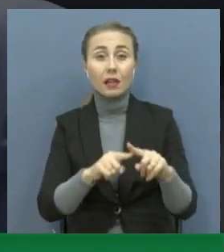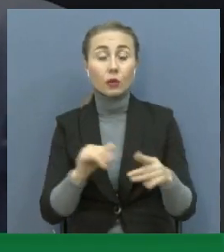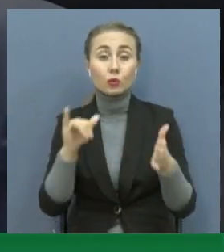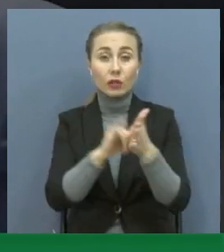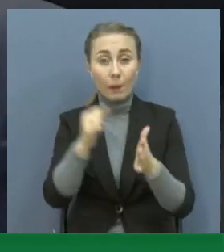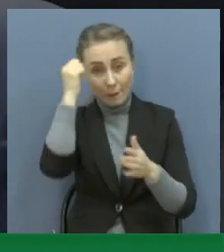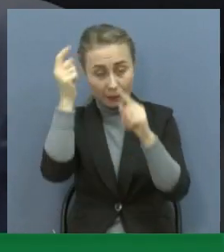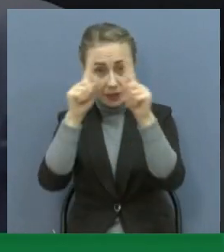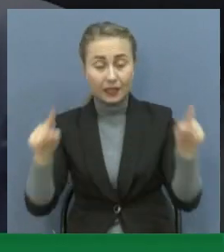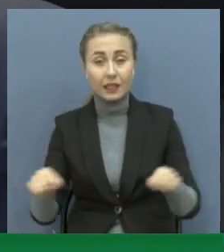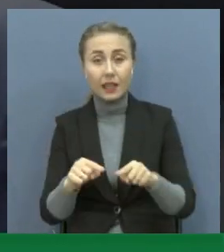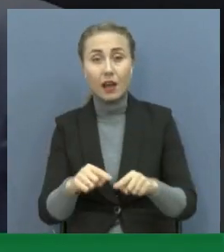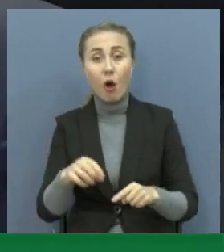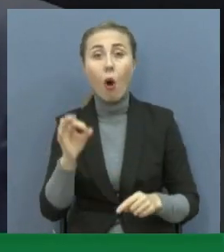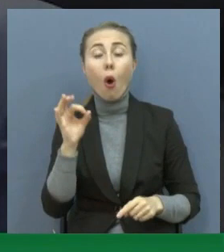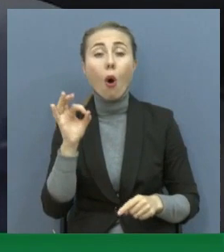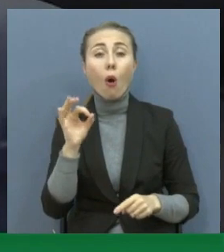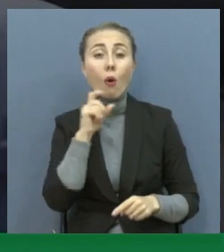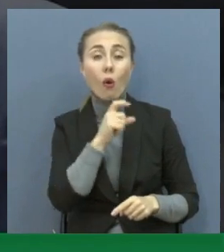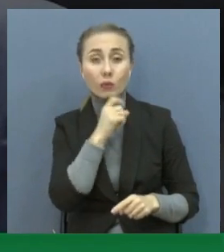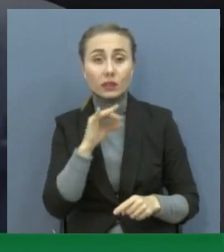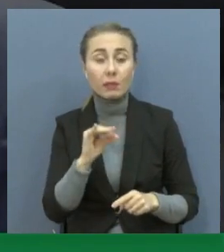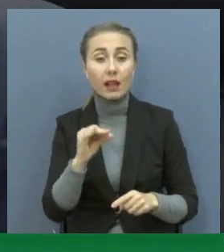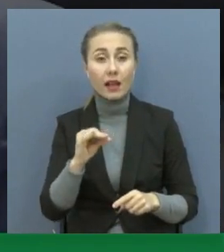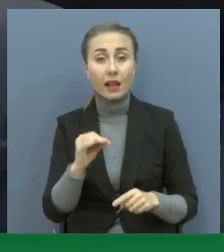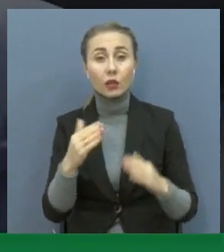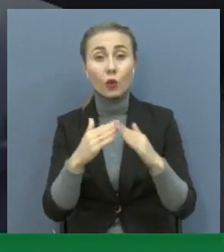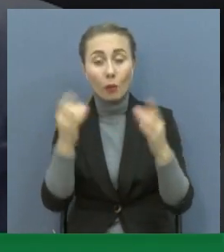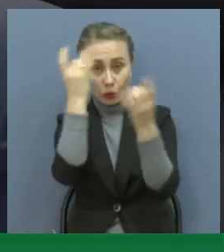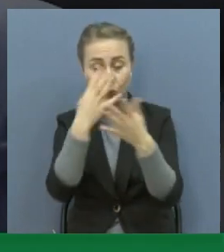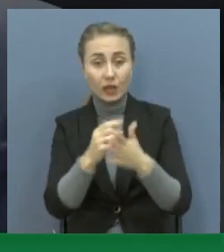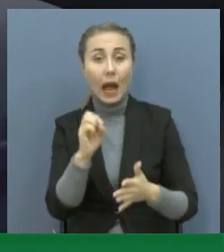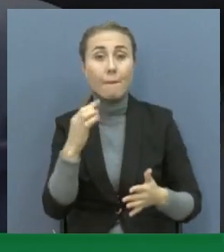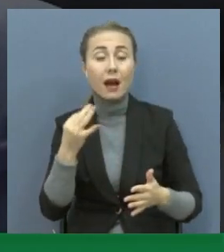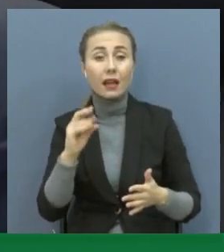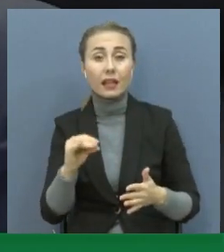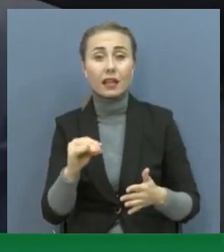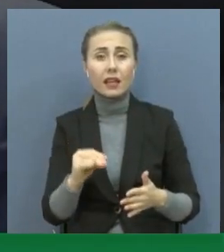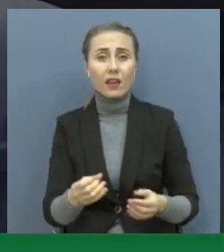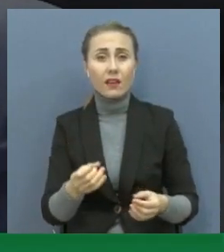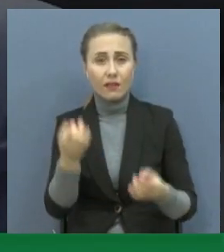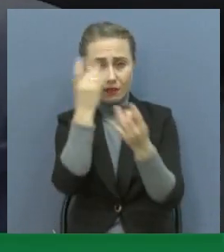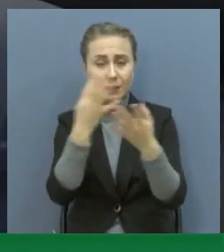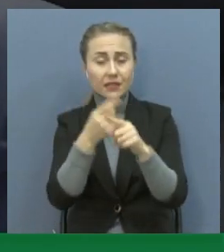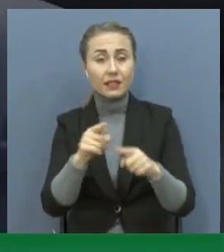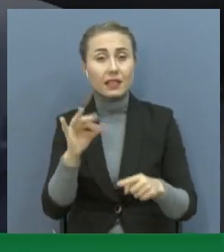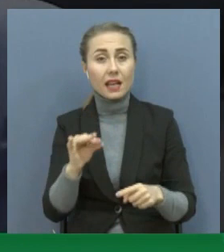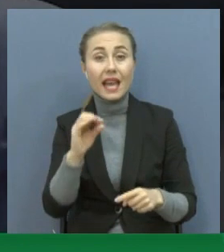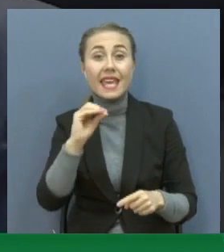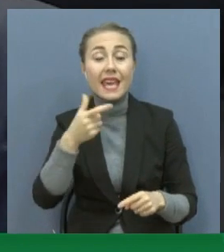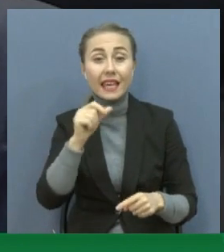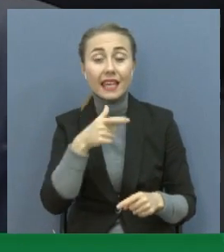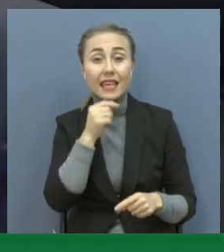Омске открыт казахский культурно-деловой дом Абай-Ё. В честь великого просветителя названы улицы в Германии, Египте,